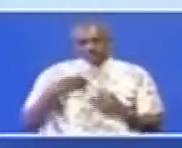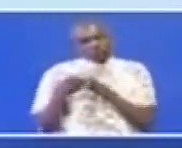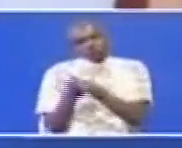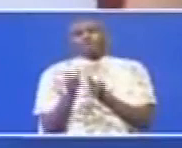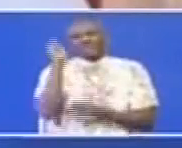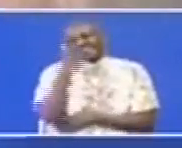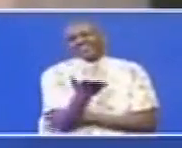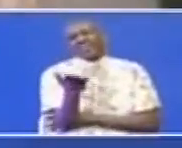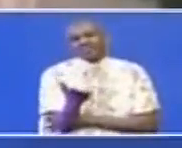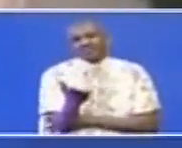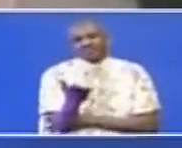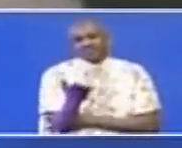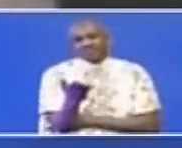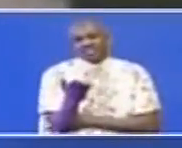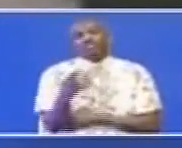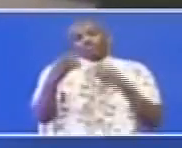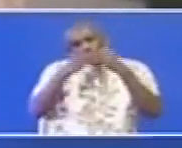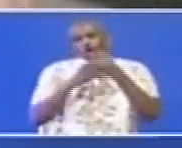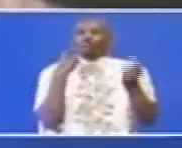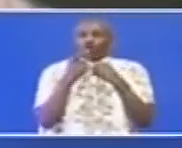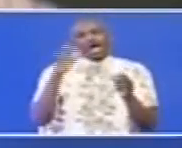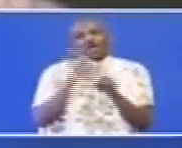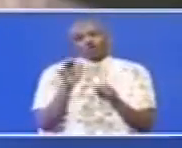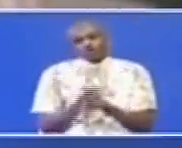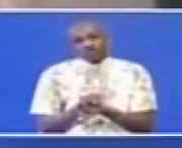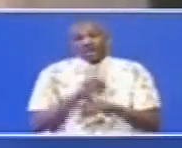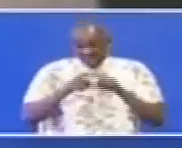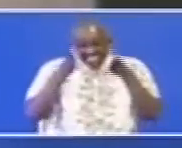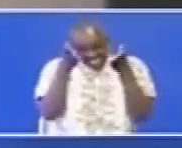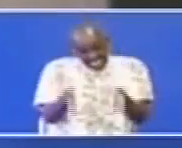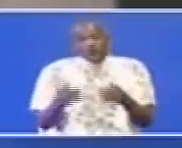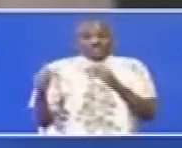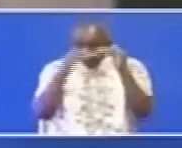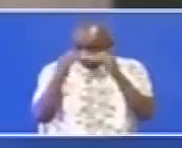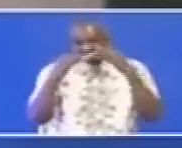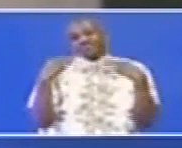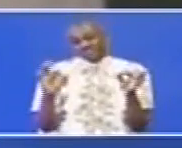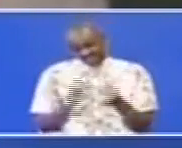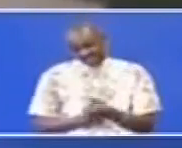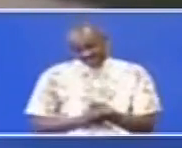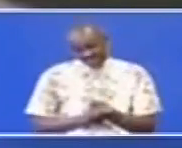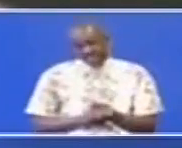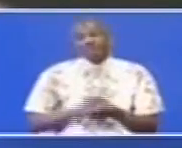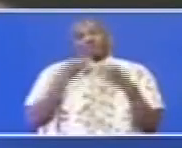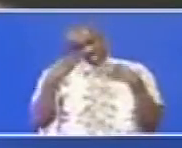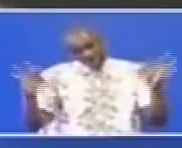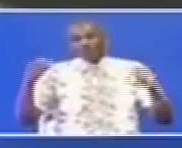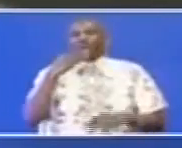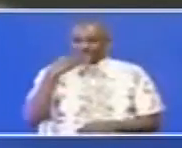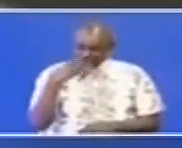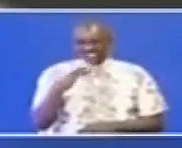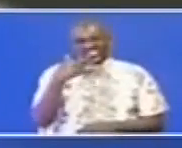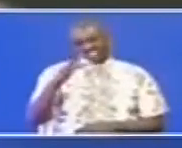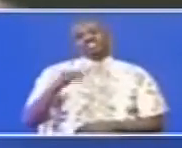na serikali. Sonko amesema sana. Na hii ndiyo bei ya demokrasia. Uhuru wa nini wa